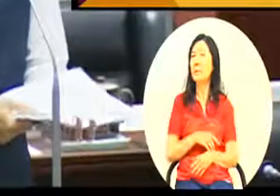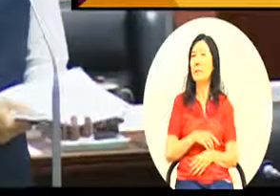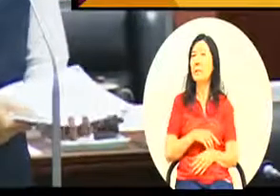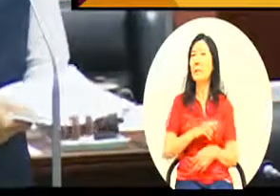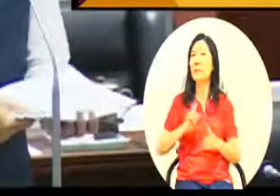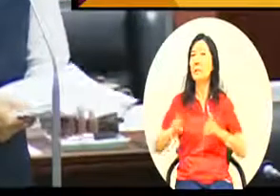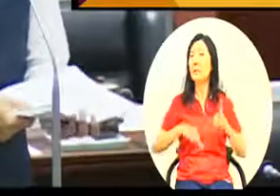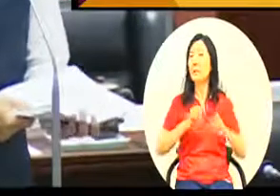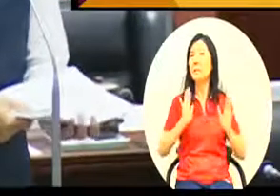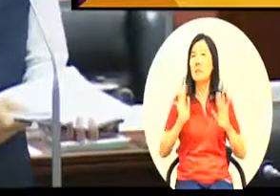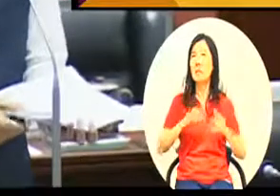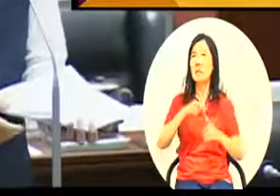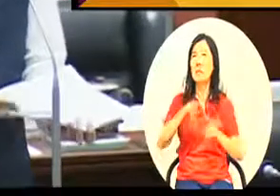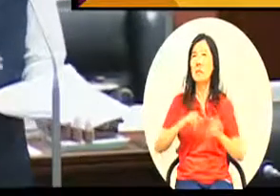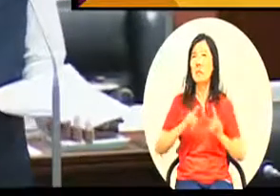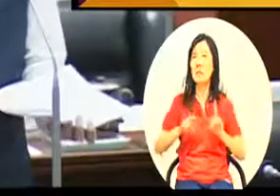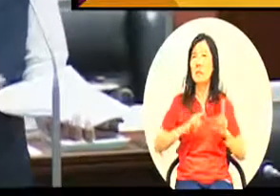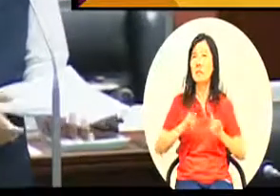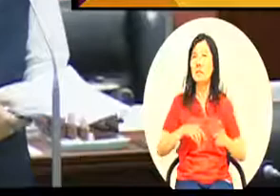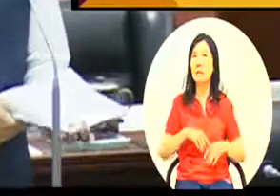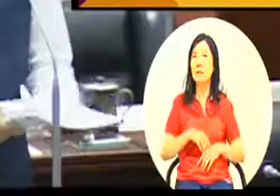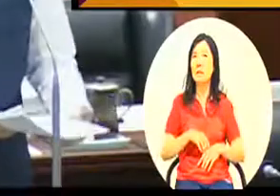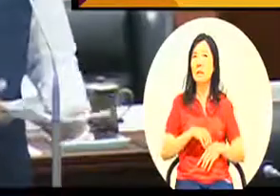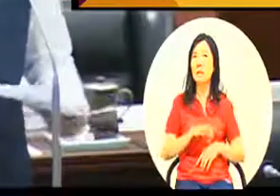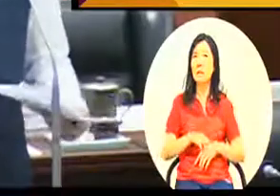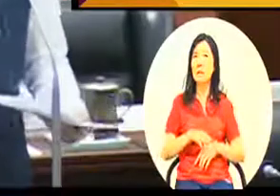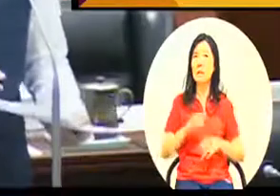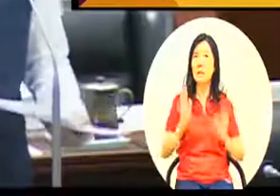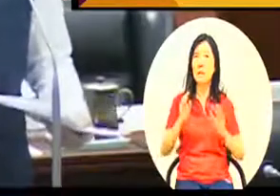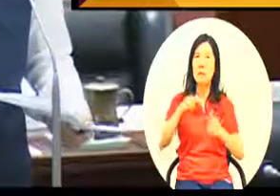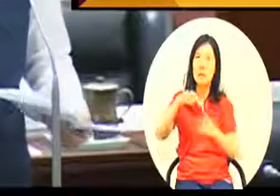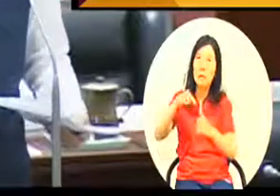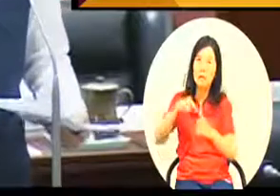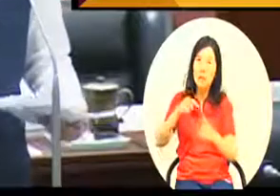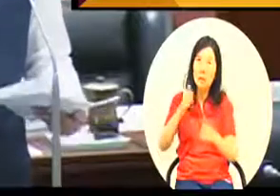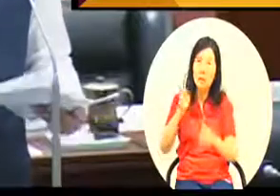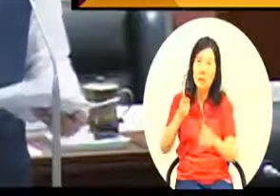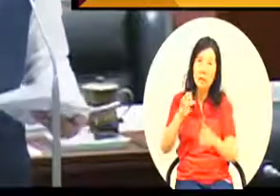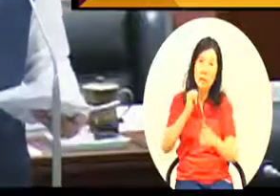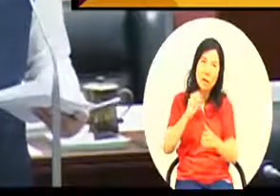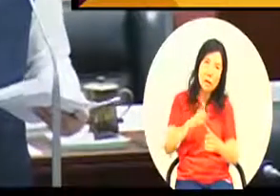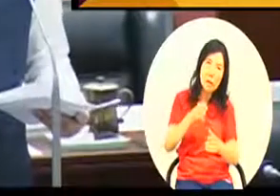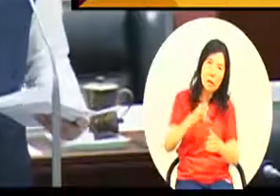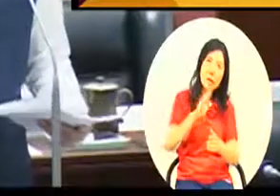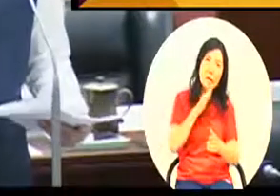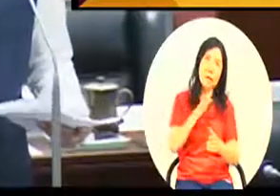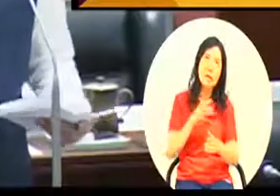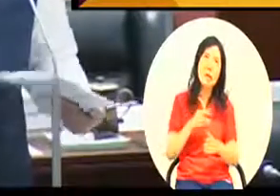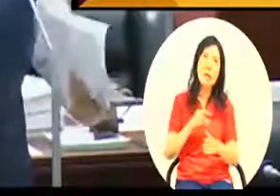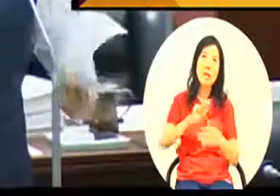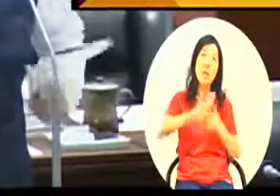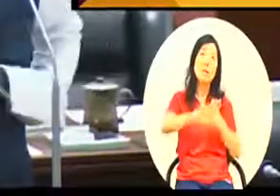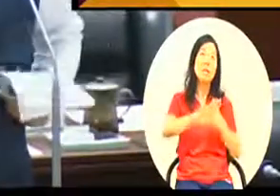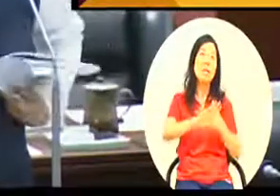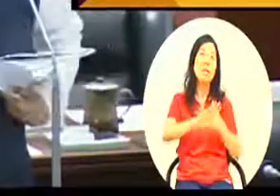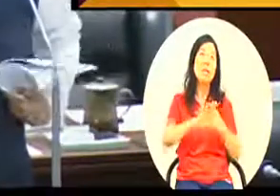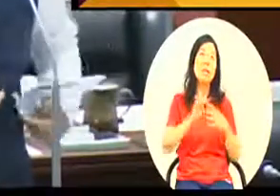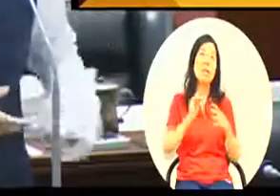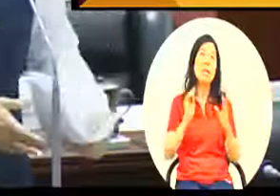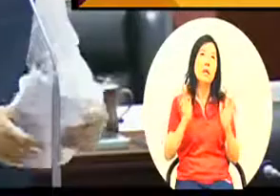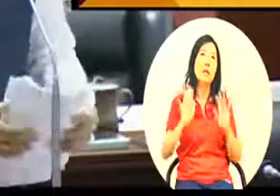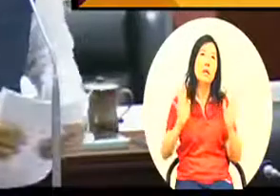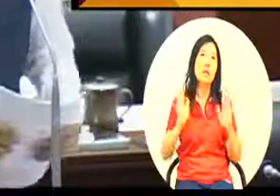宁愿丧失这个教育热忱，他们觉得小孩子再怎么教好教坏，都是别人的小孩，不是我的小